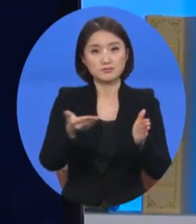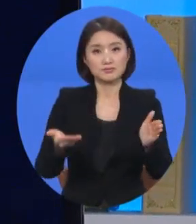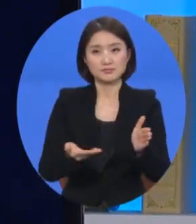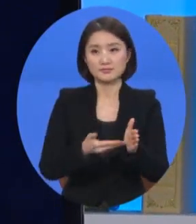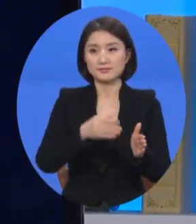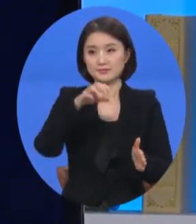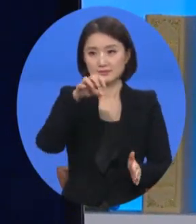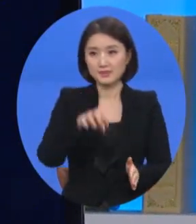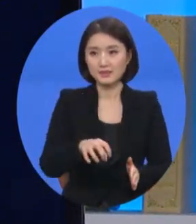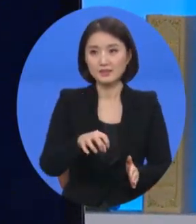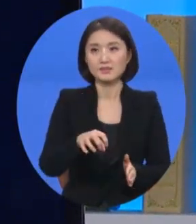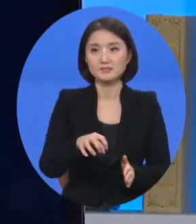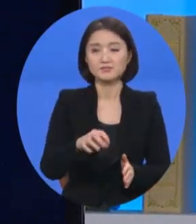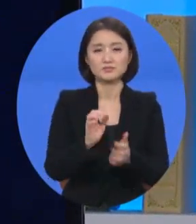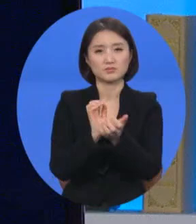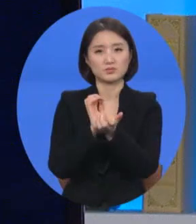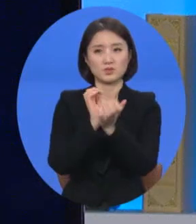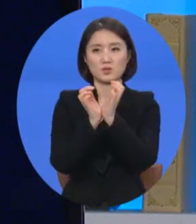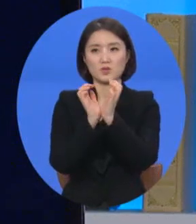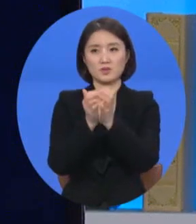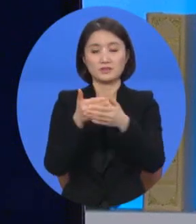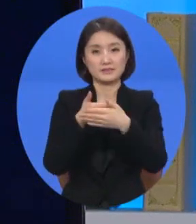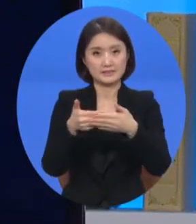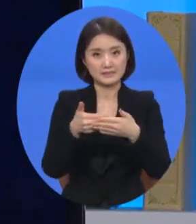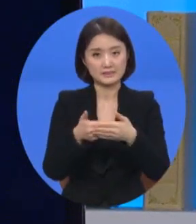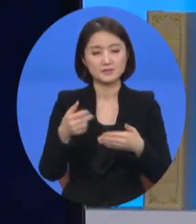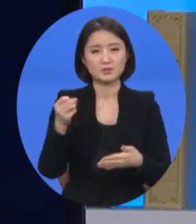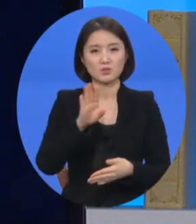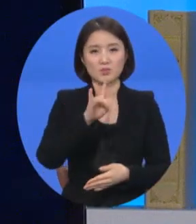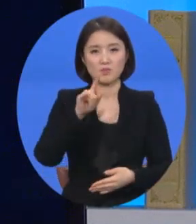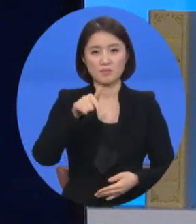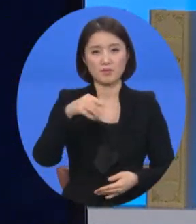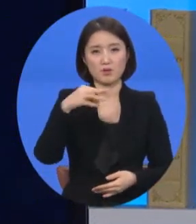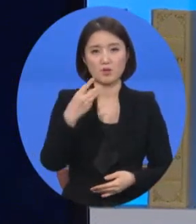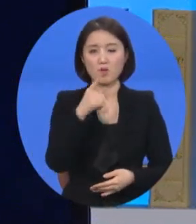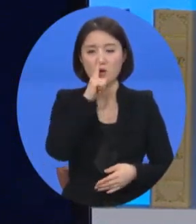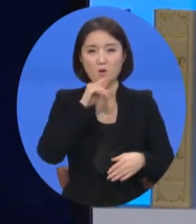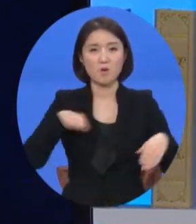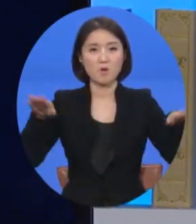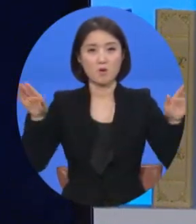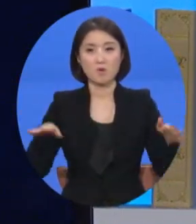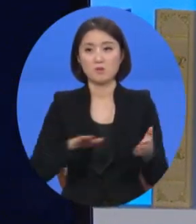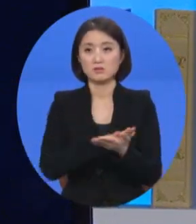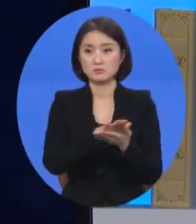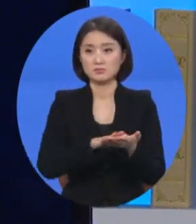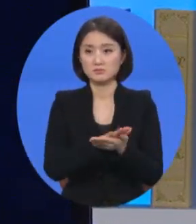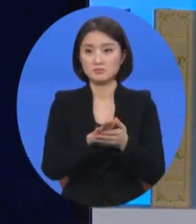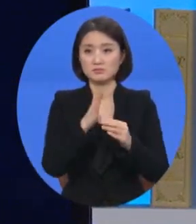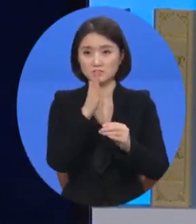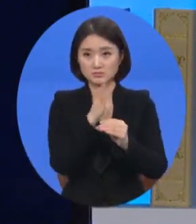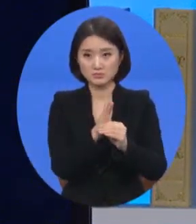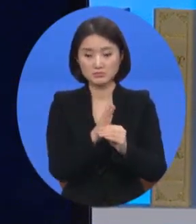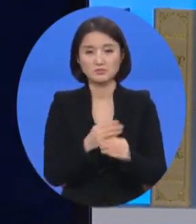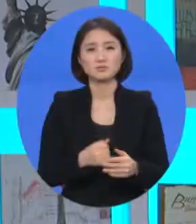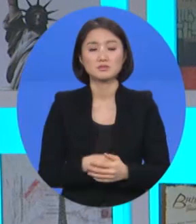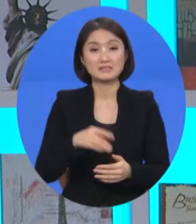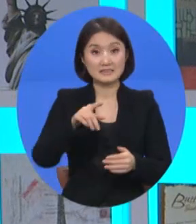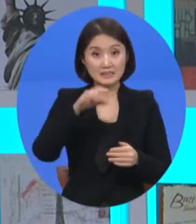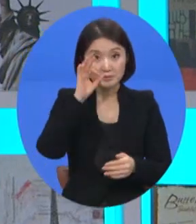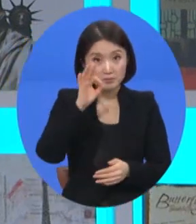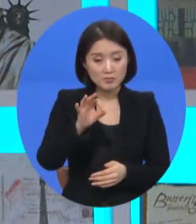연이 자라고 있는데 이미 이 뜰이 많이 시 들었습니다 그쵸 그리고 연밥 2 이렇게 올라와 있습니다